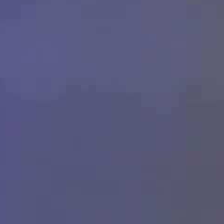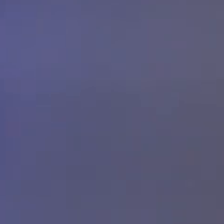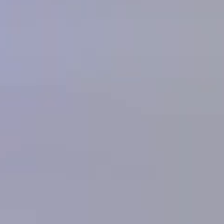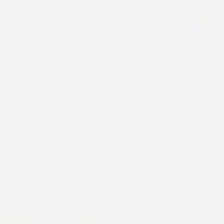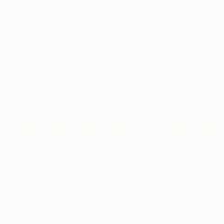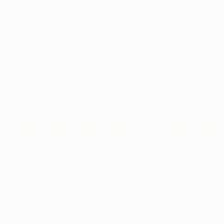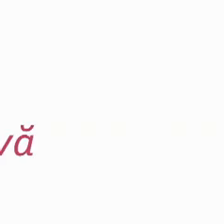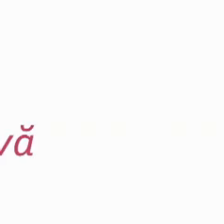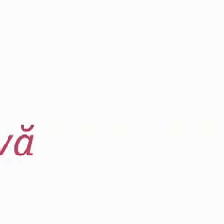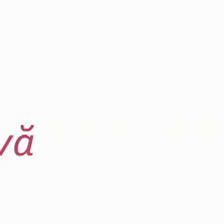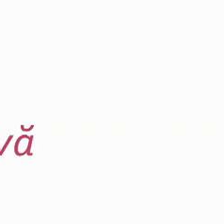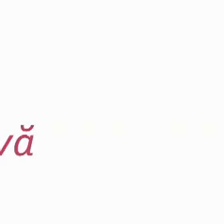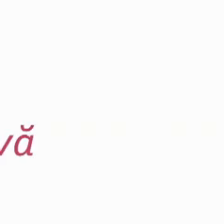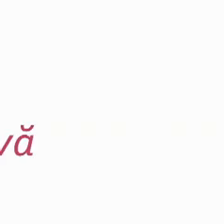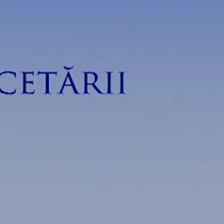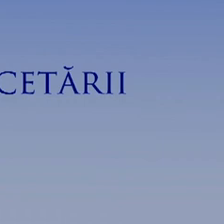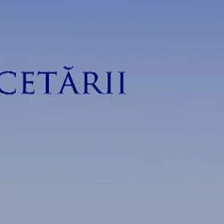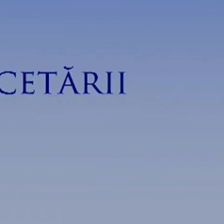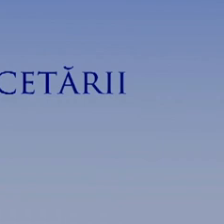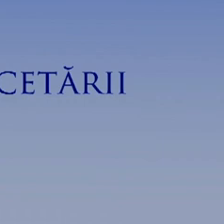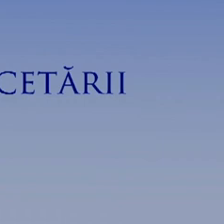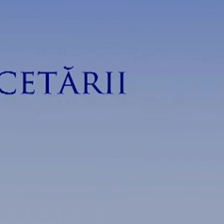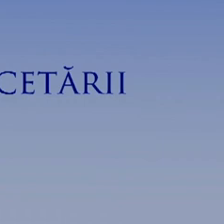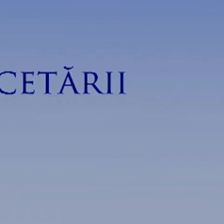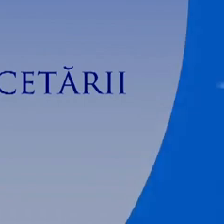Sponsor IQBoard.ro.